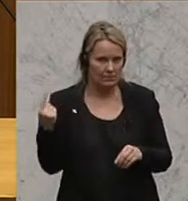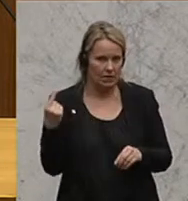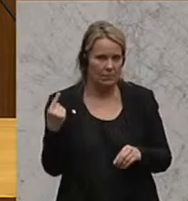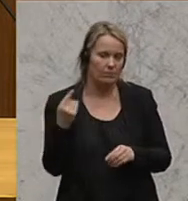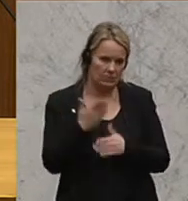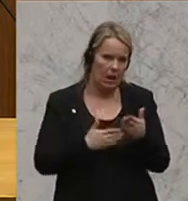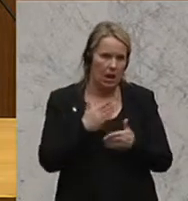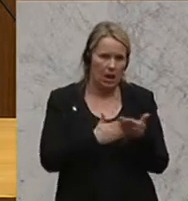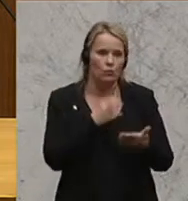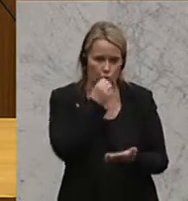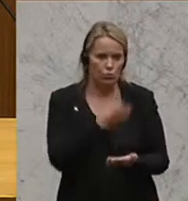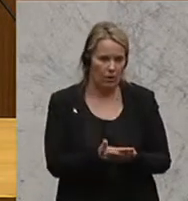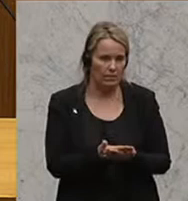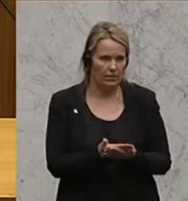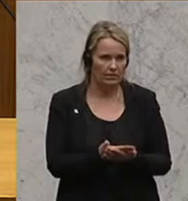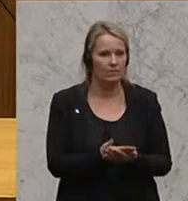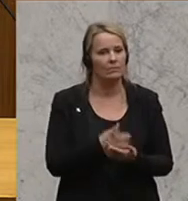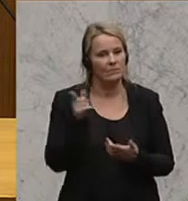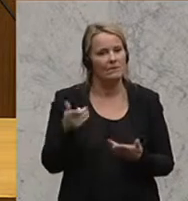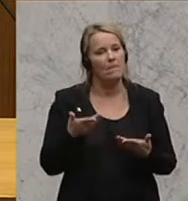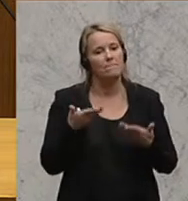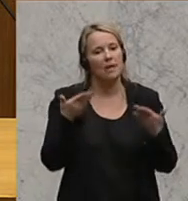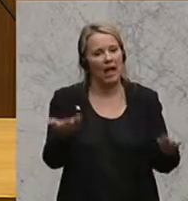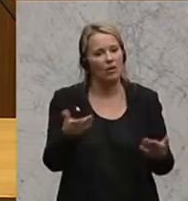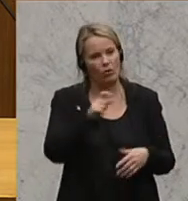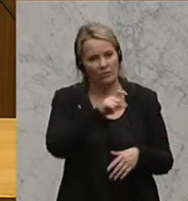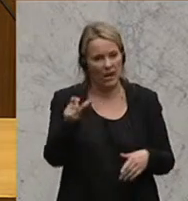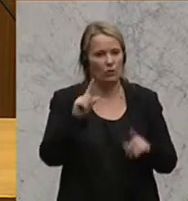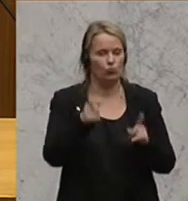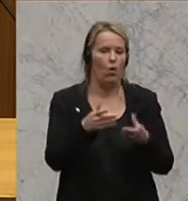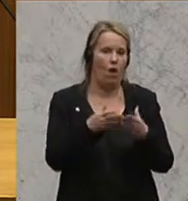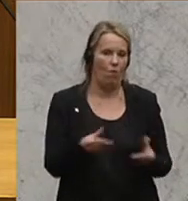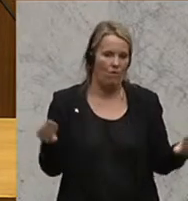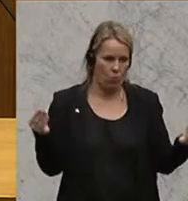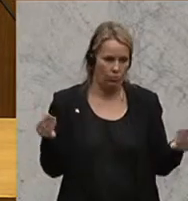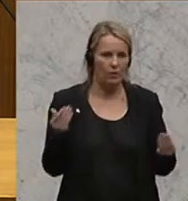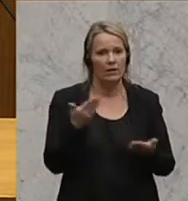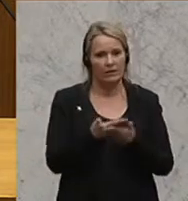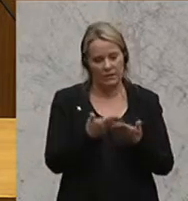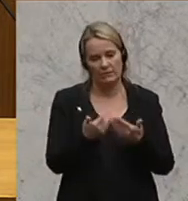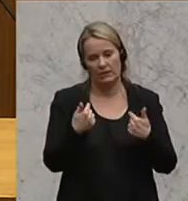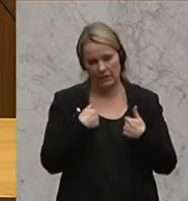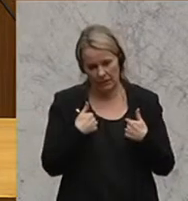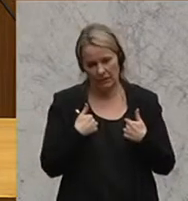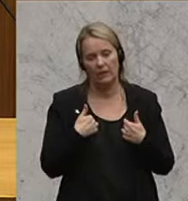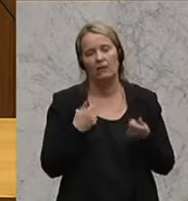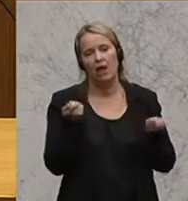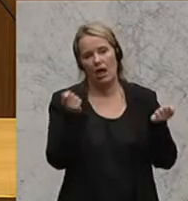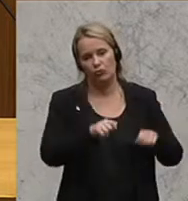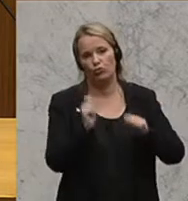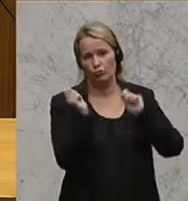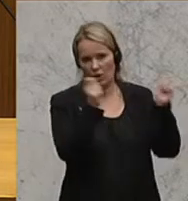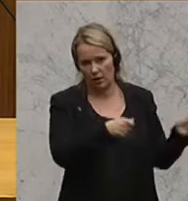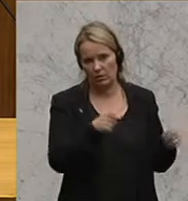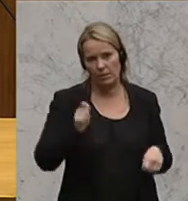inzwischen teilweise zugeben, dass diese Bereitschaftseinheit aufgelöst wird. Deshalb stelle ich einen Entschließungsantrag